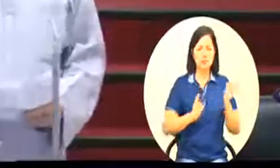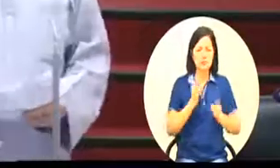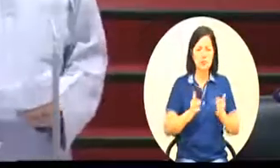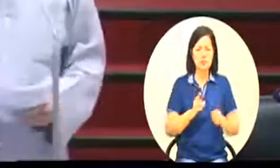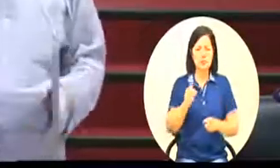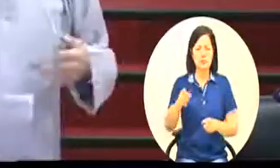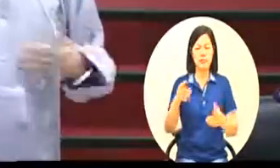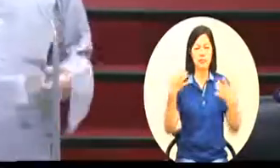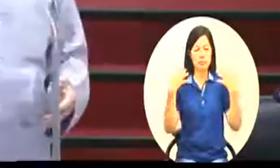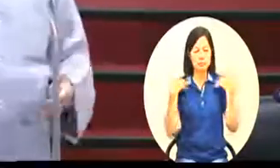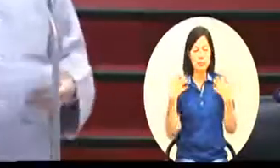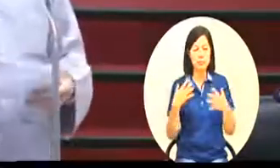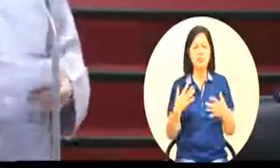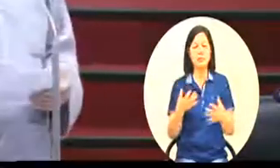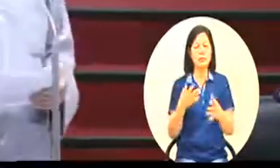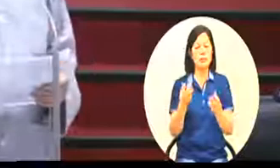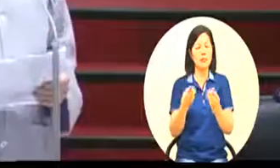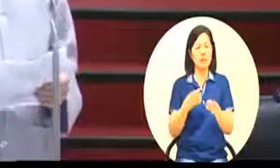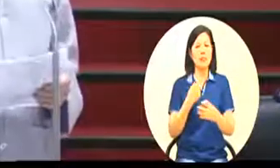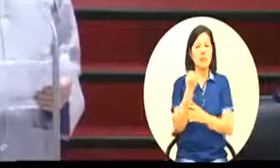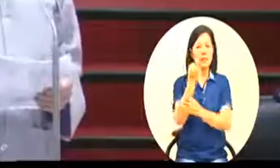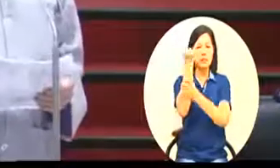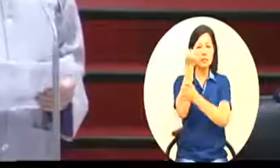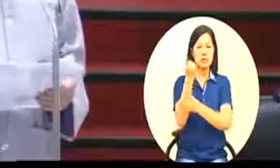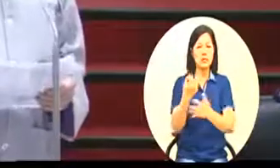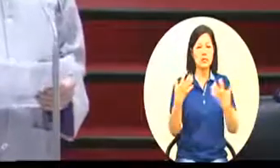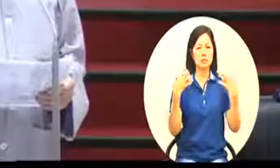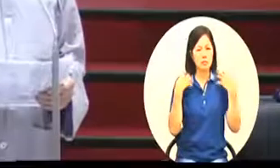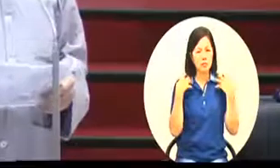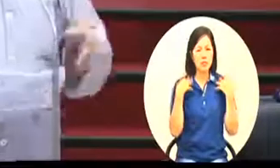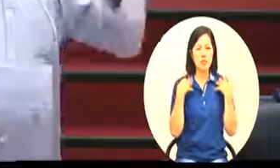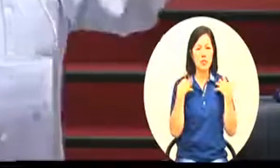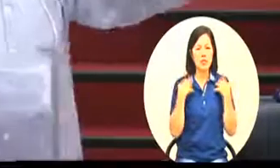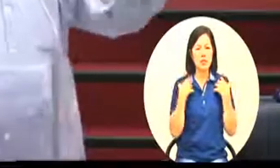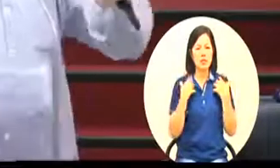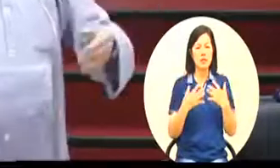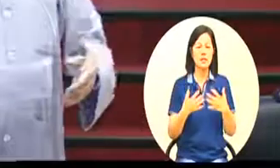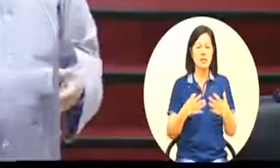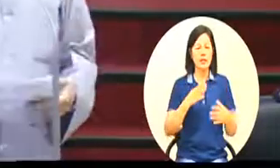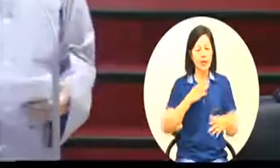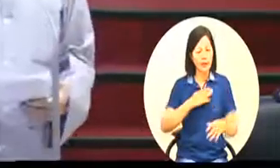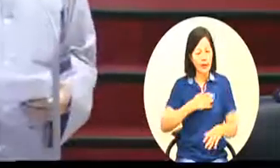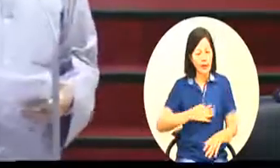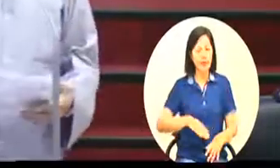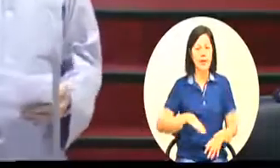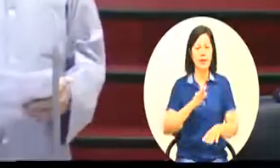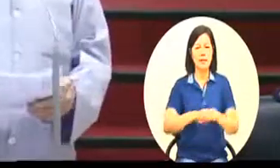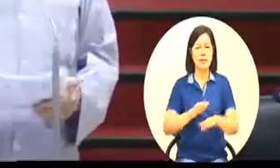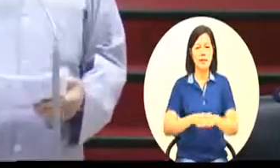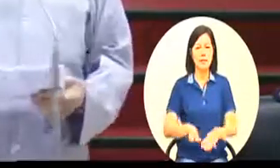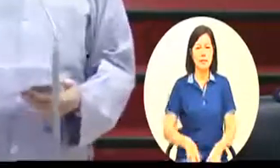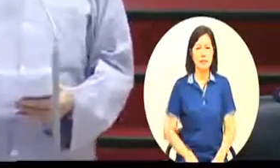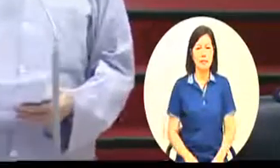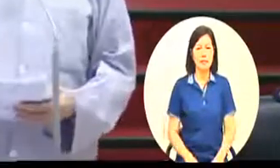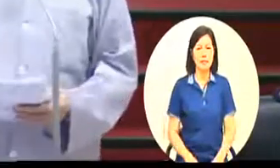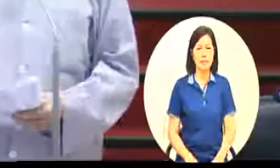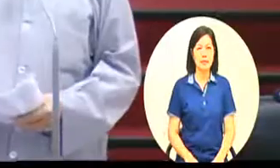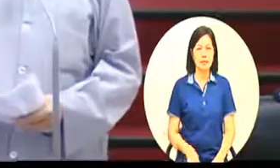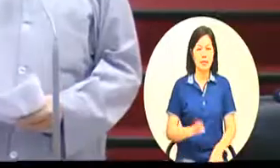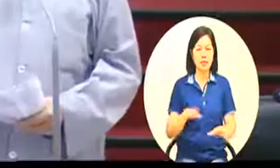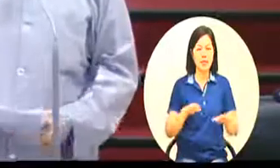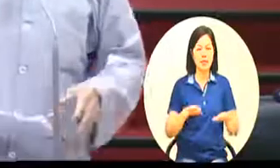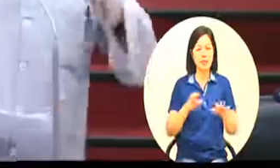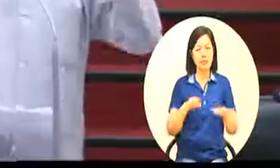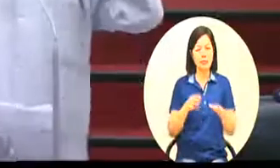较无责任呢？阮这支持者嘛较无责任呢？是讲我即届了吼，80都有听到啊，要退休啊